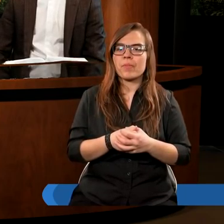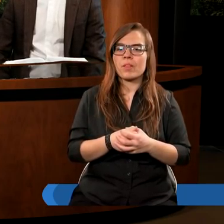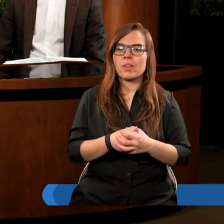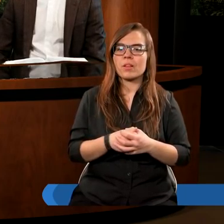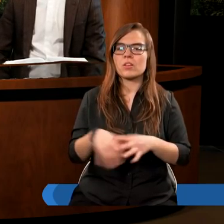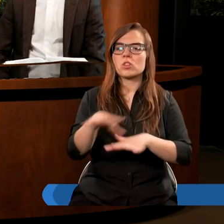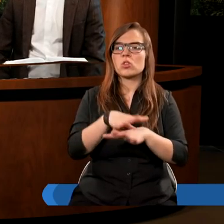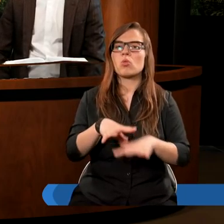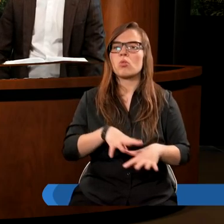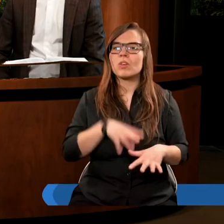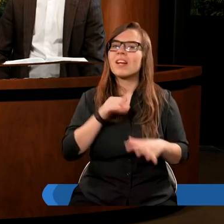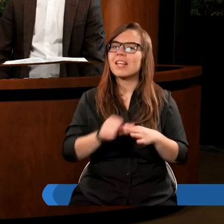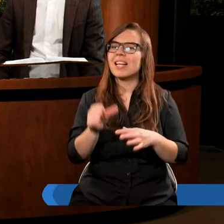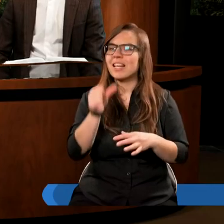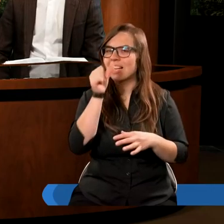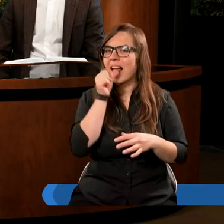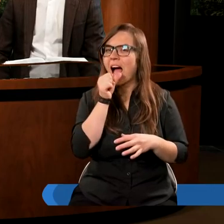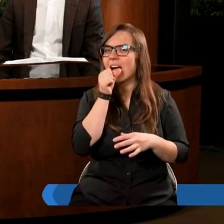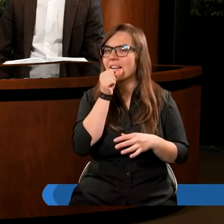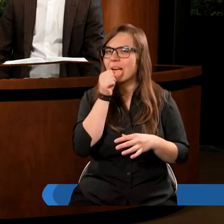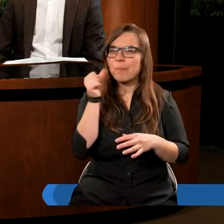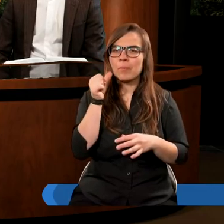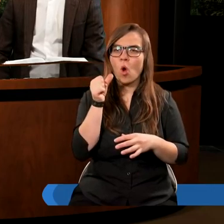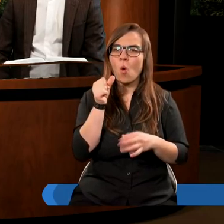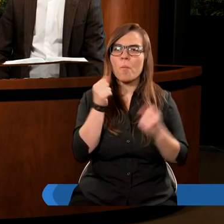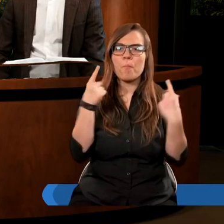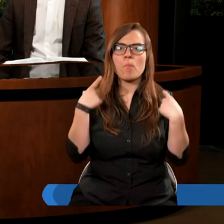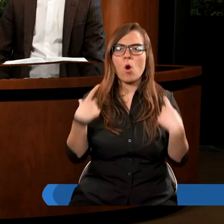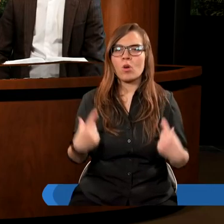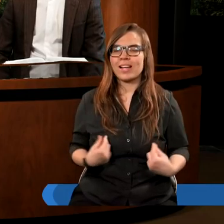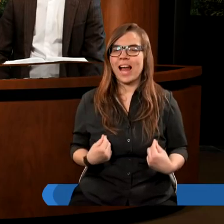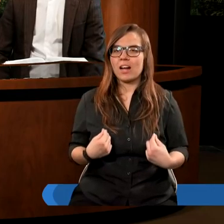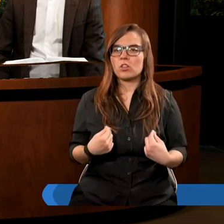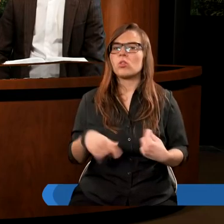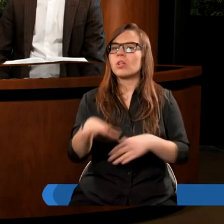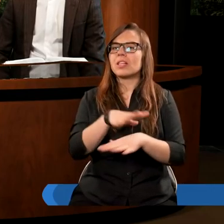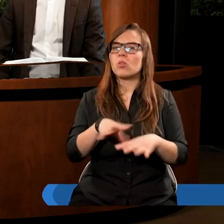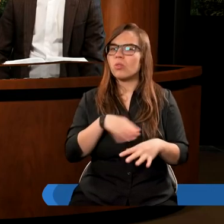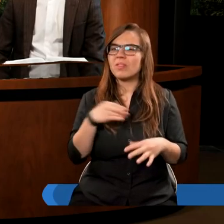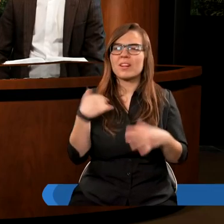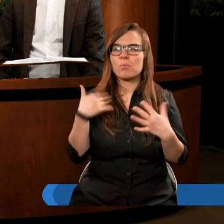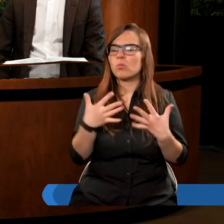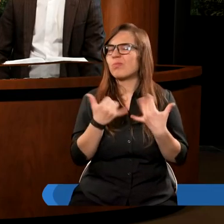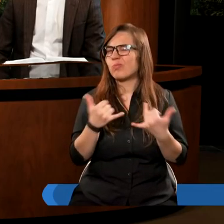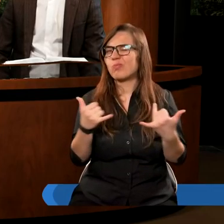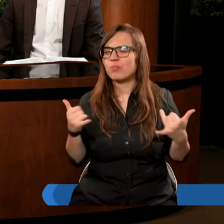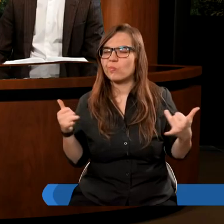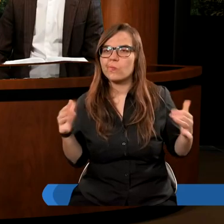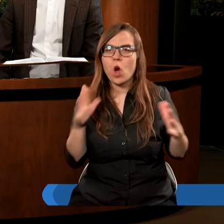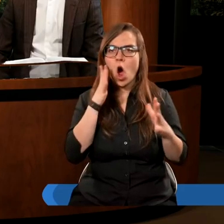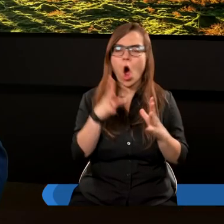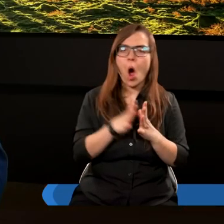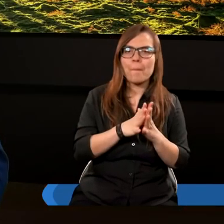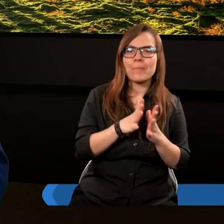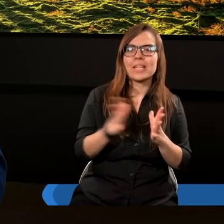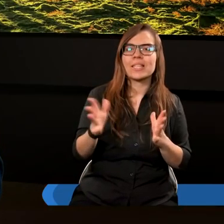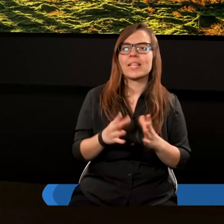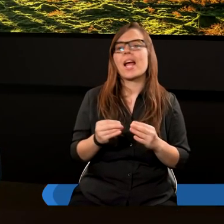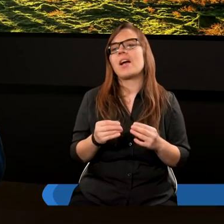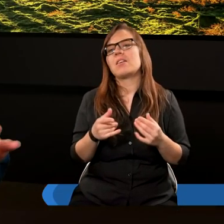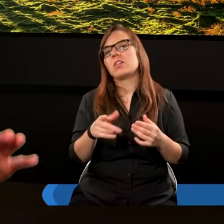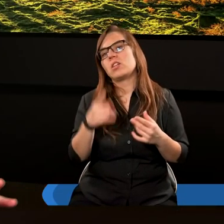Duch Święty jest taką tajemniczą postacią w Biblii. No i na temat Ducha Świętego były różne opinie. Różnie go ludzie postrzegali. Niektórzy